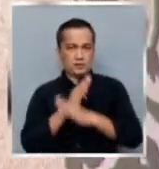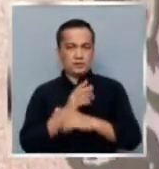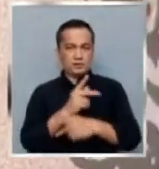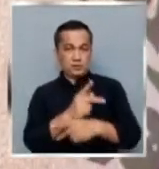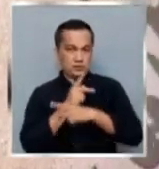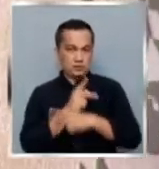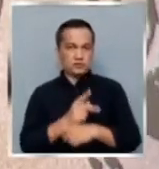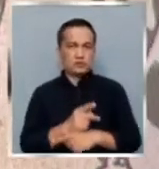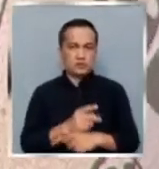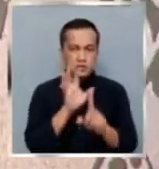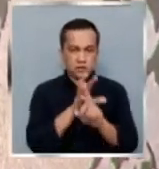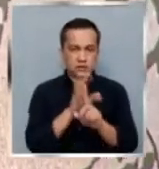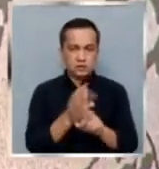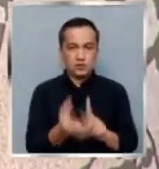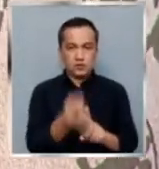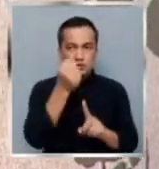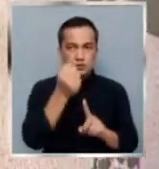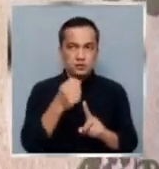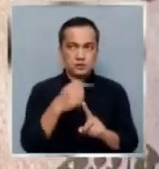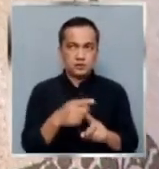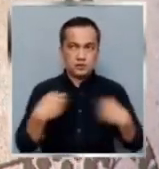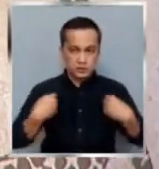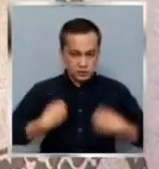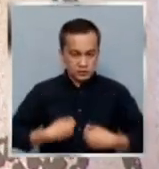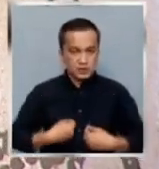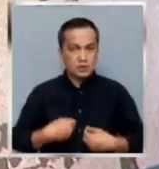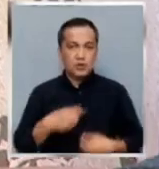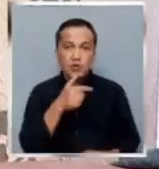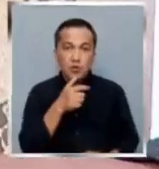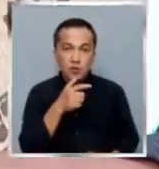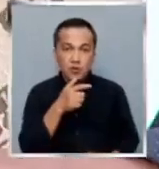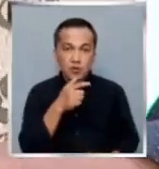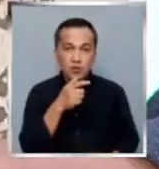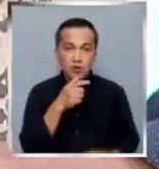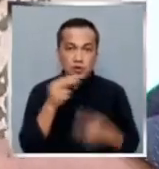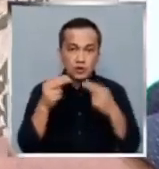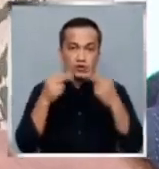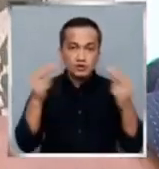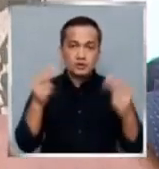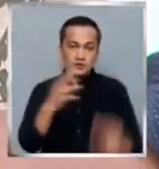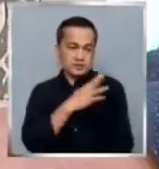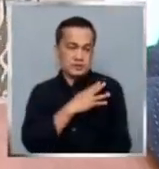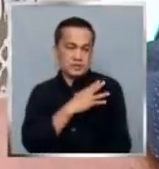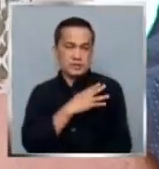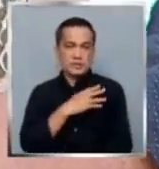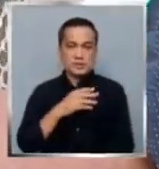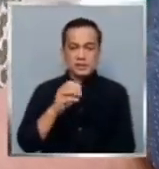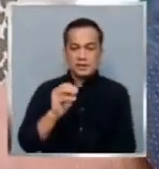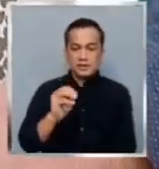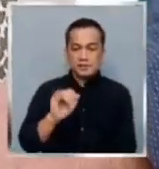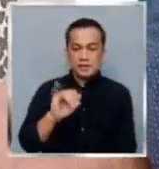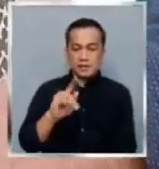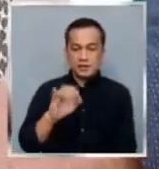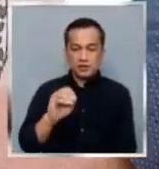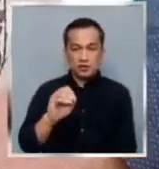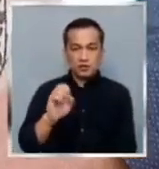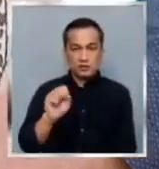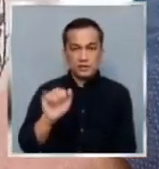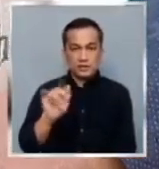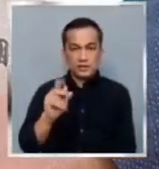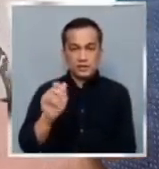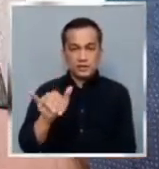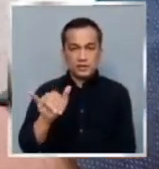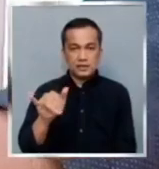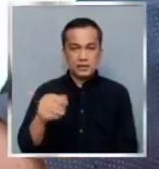na nagmamay-ari ng ganitong klaseng anting-anting ang bayaning general na si Macario Sacay na nakipagdigma noon sa revolusyon laban